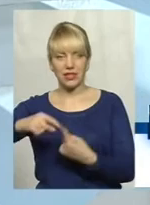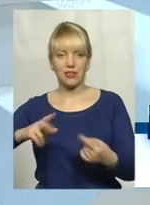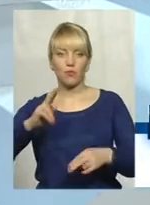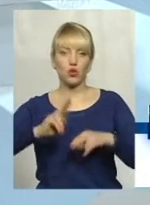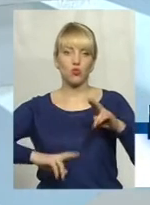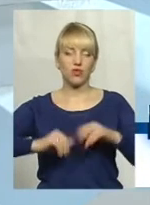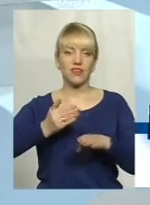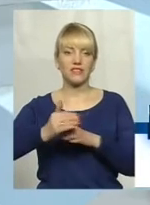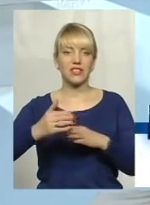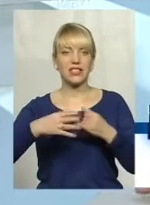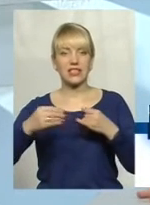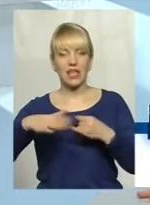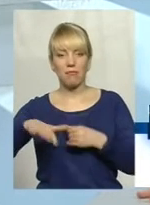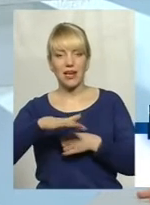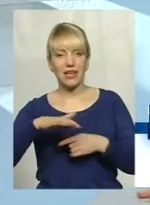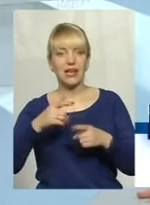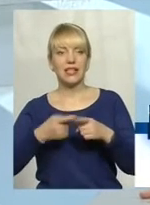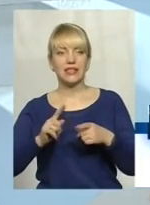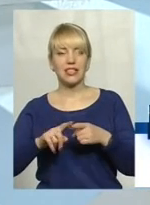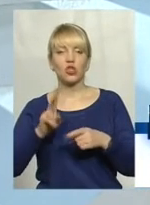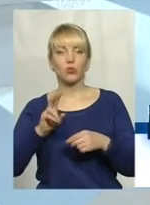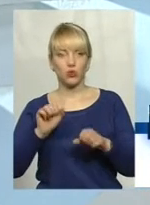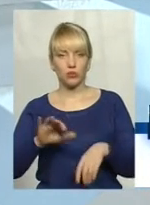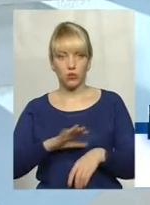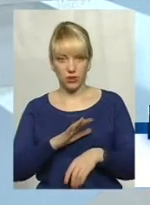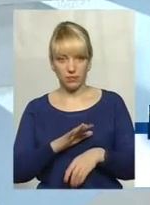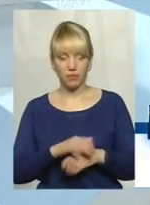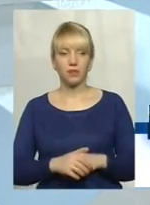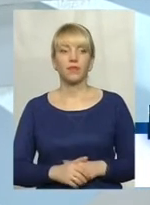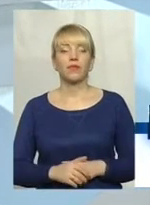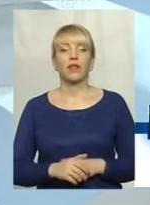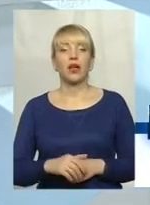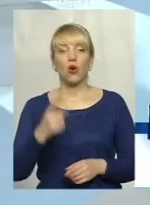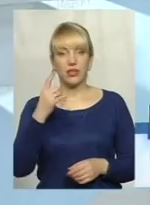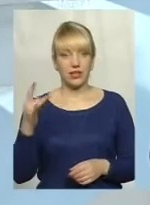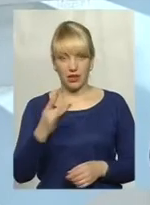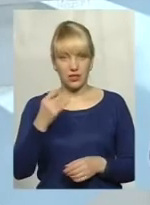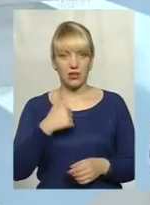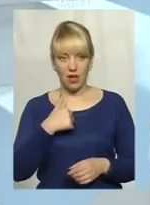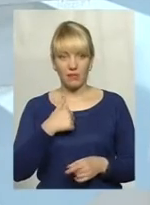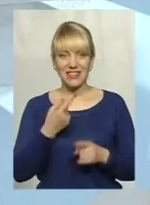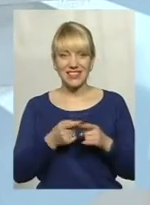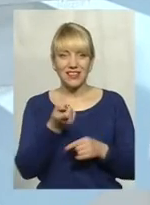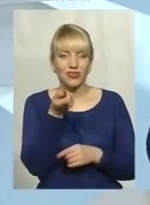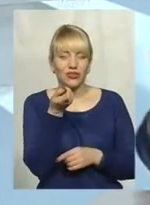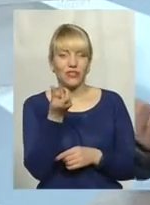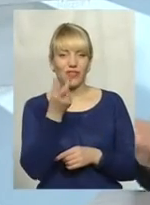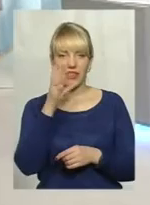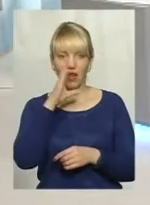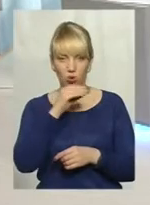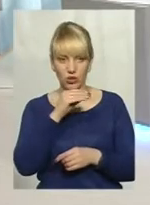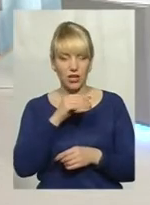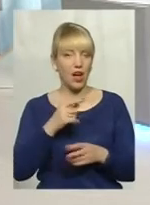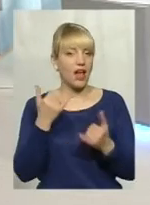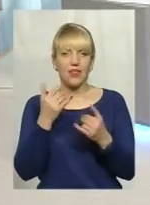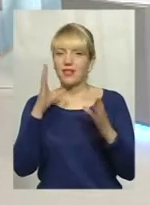будівництвом, тобто виділення землі і так далі, тобто потенційно то може бути. Один раз нам це ледь вдалося, ну не вдалося